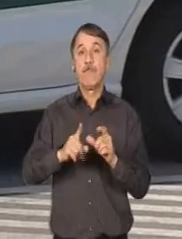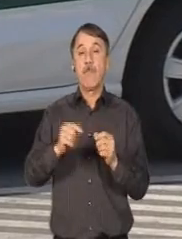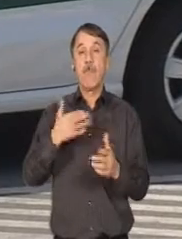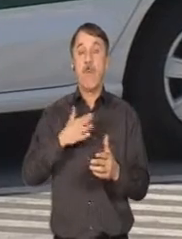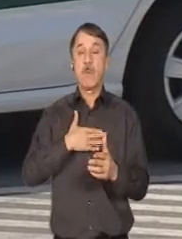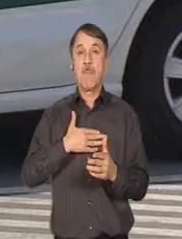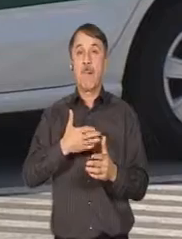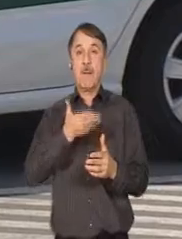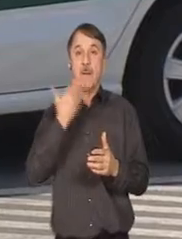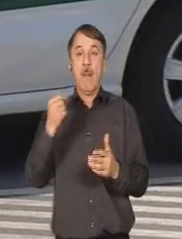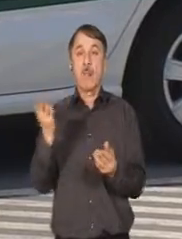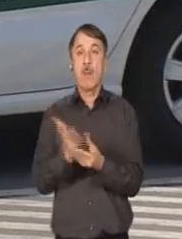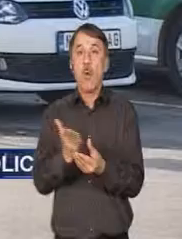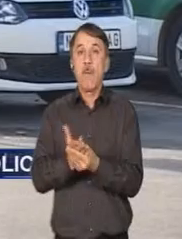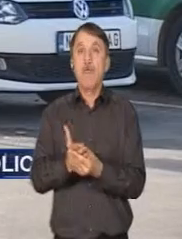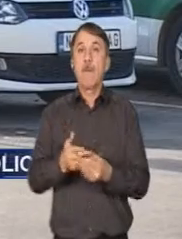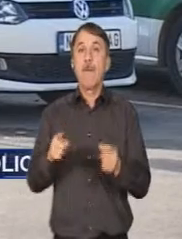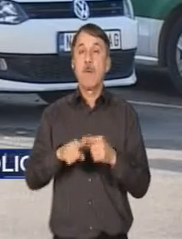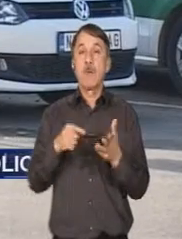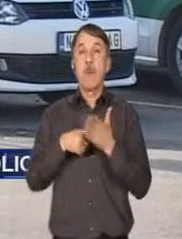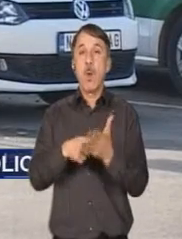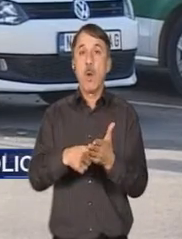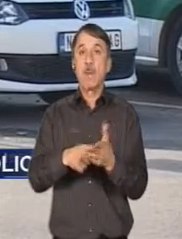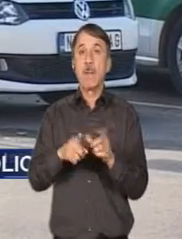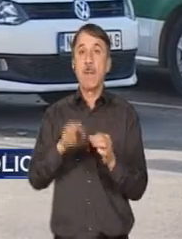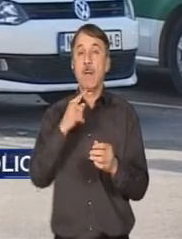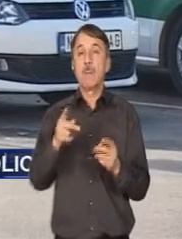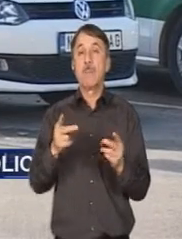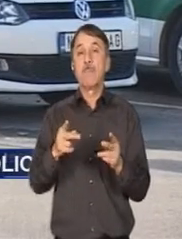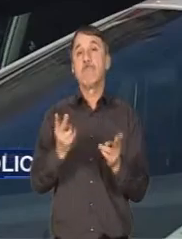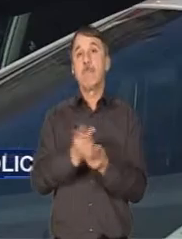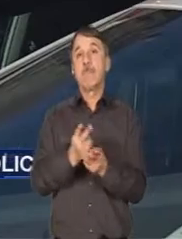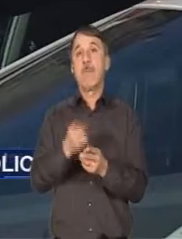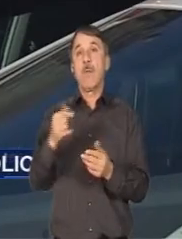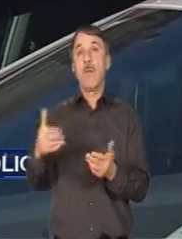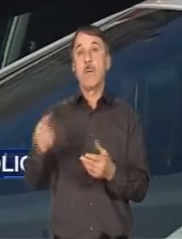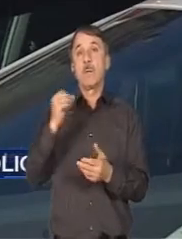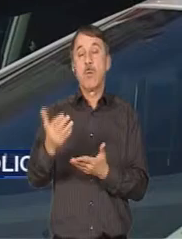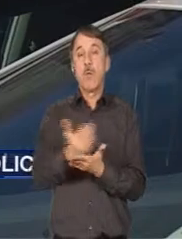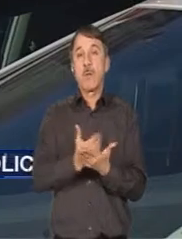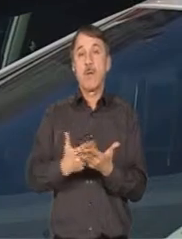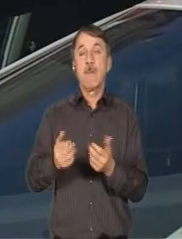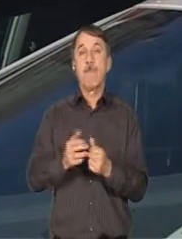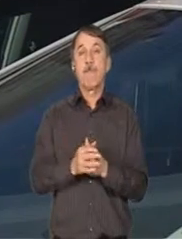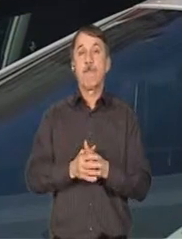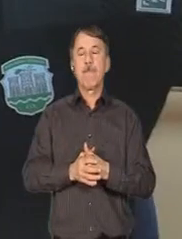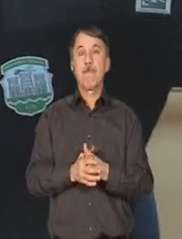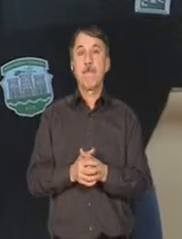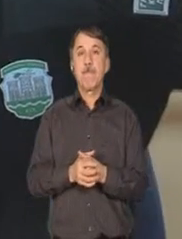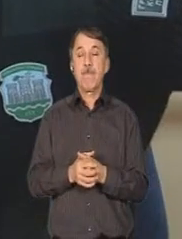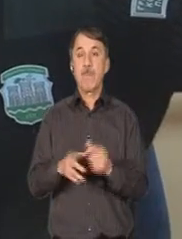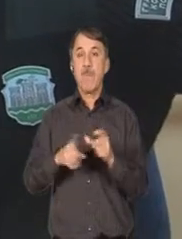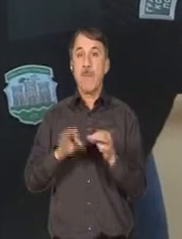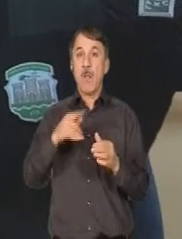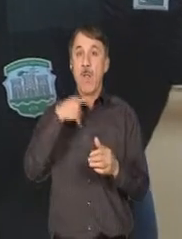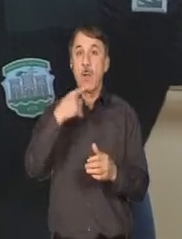da lice kod sebe nema lična dokumenta, ali su se te situacije rešavale civilizovano i bez upotrebe sredstava prinude.